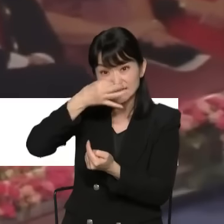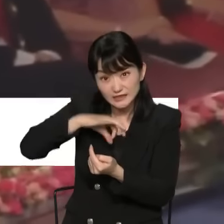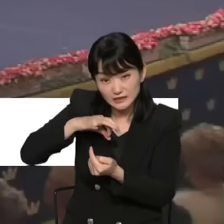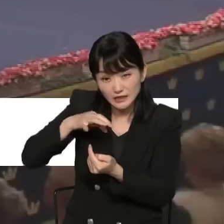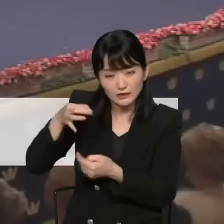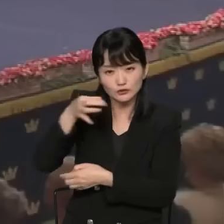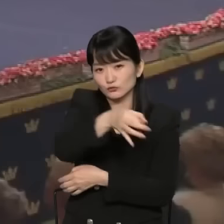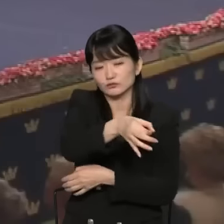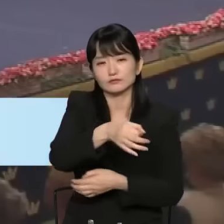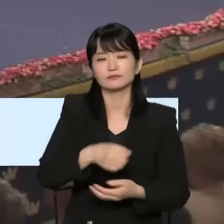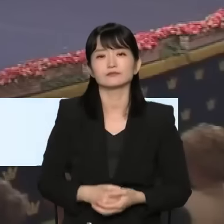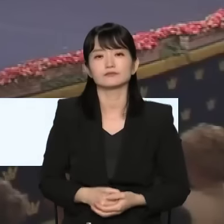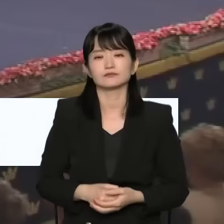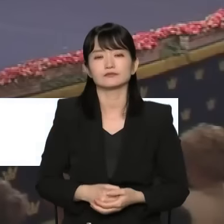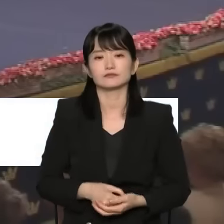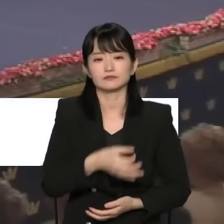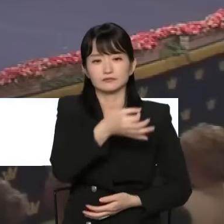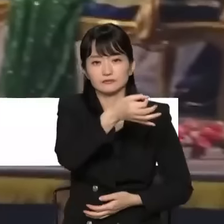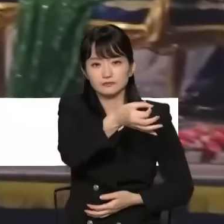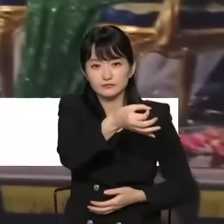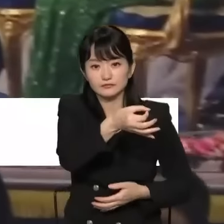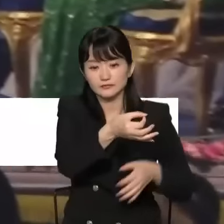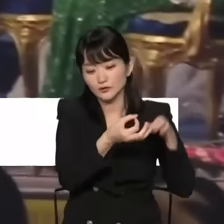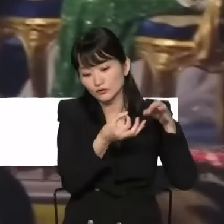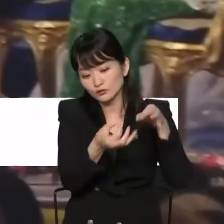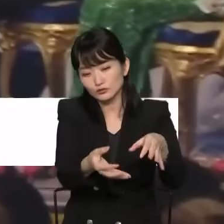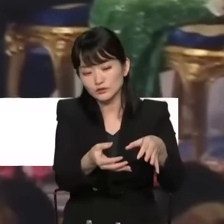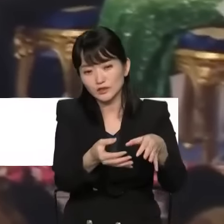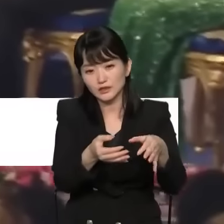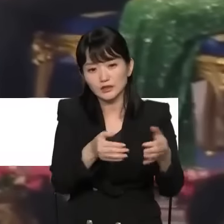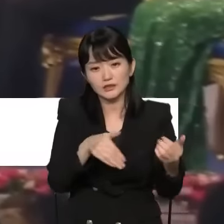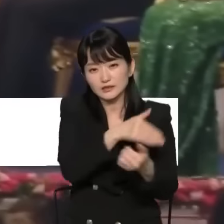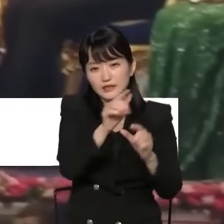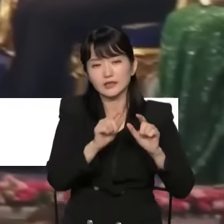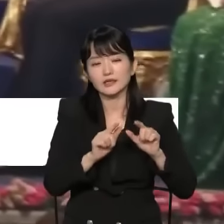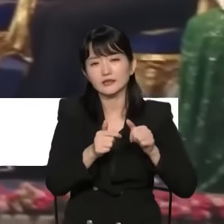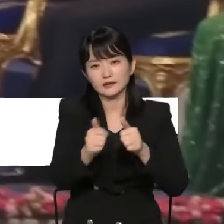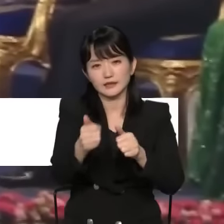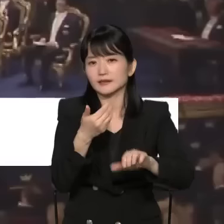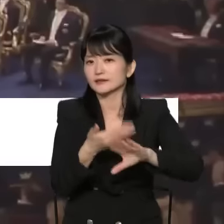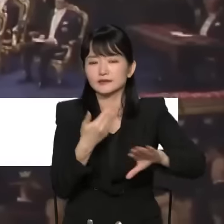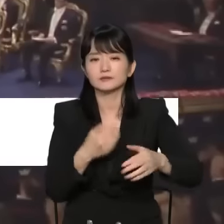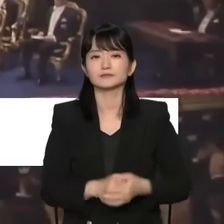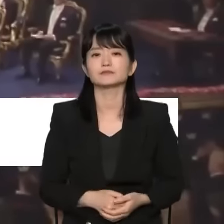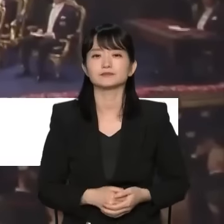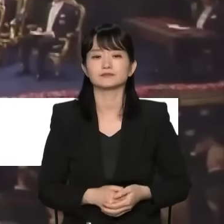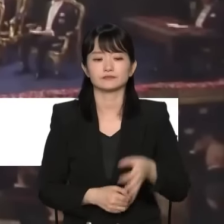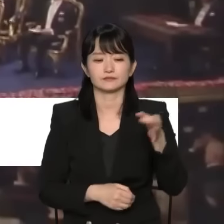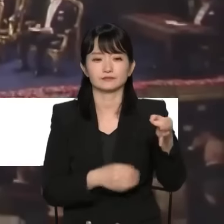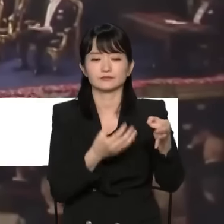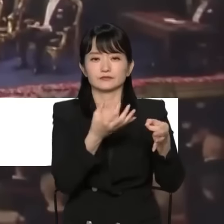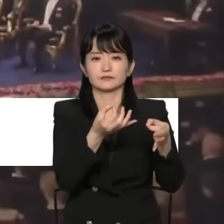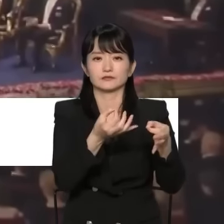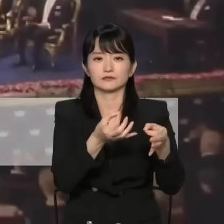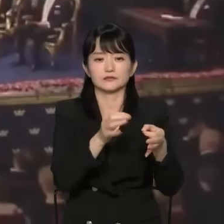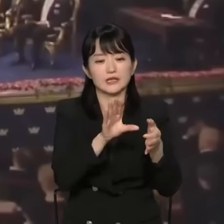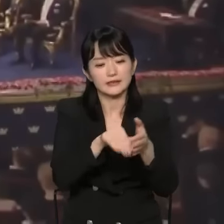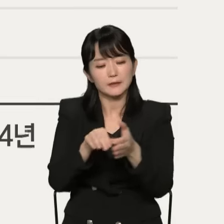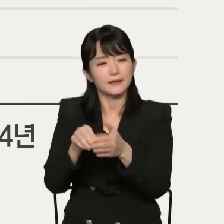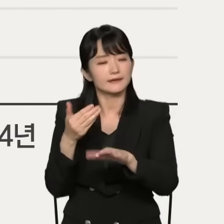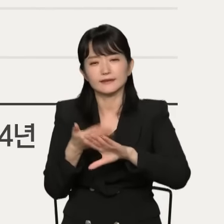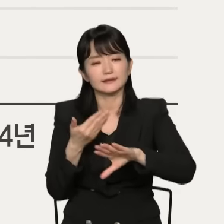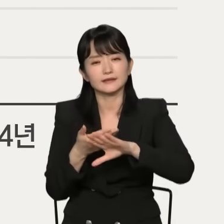나옵니다. 상금의 절대액도 투자 실적에 따라 달라지기도 합니다. 실제로 상금 액수는 시기마다